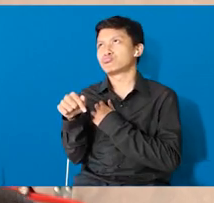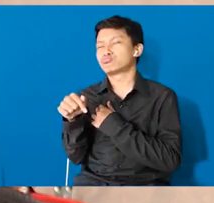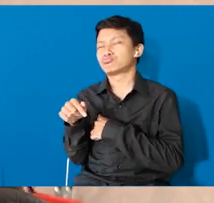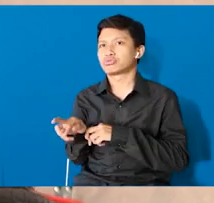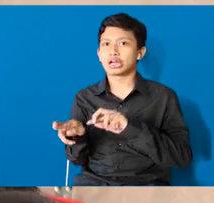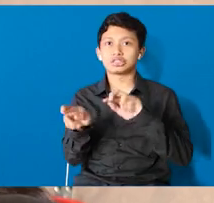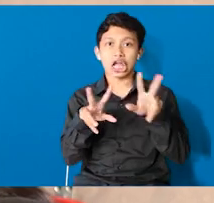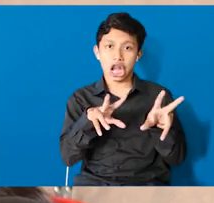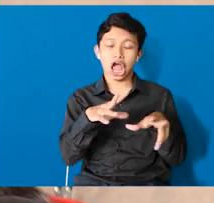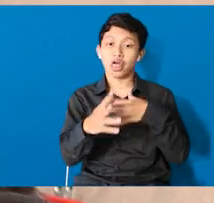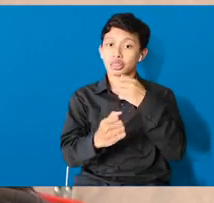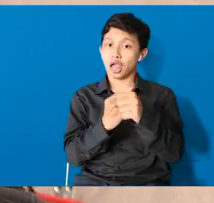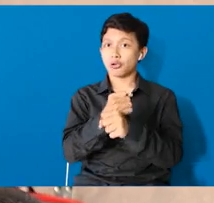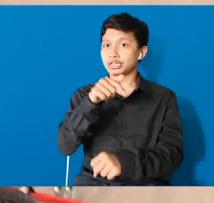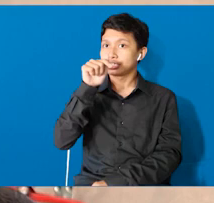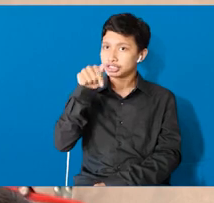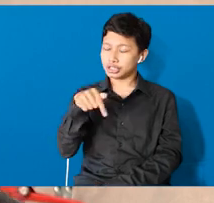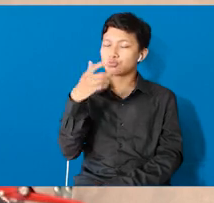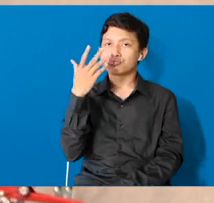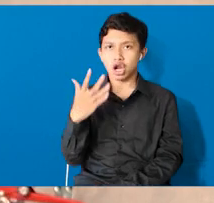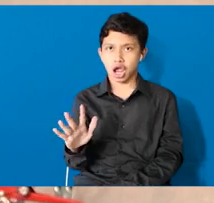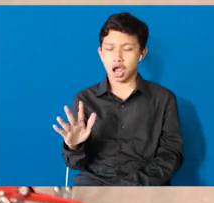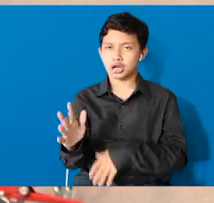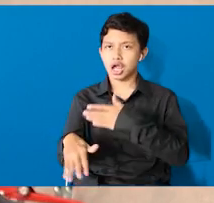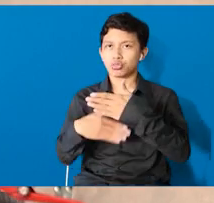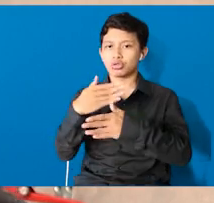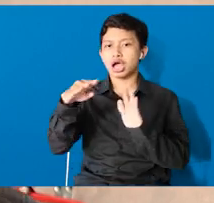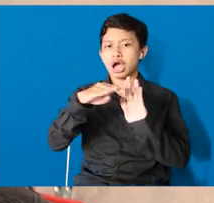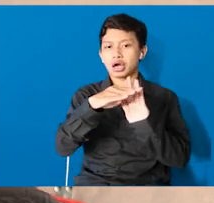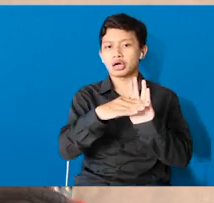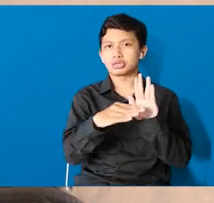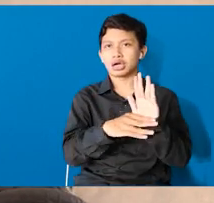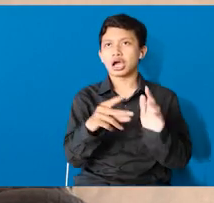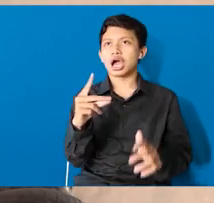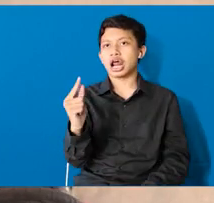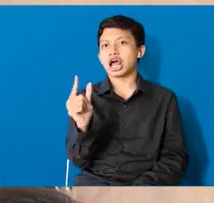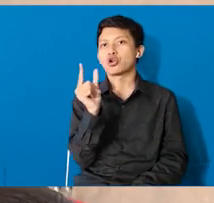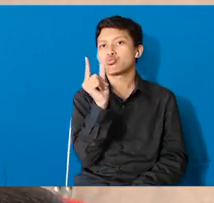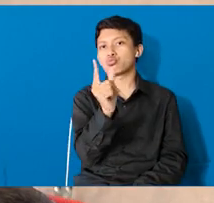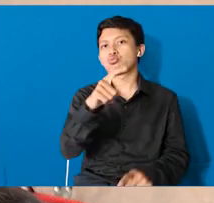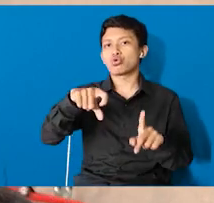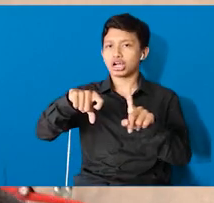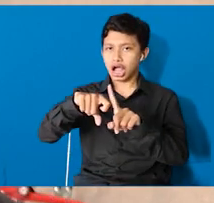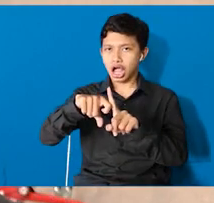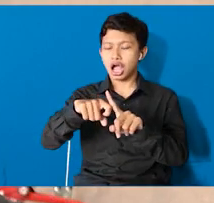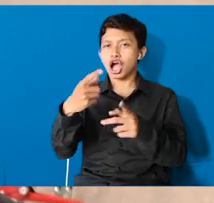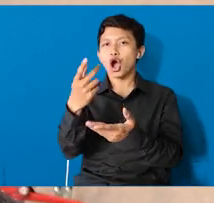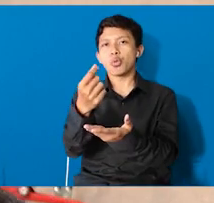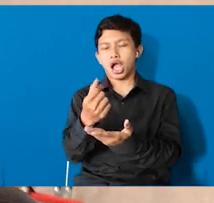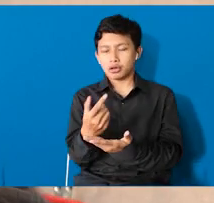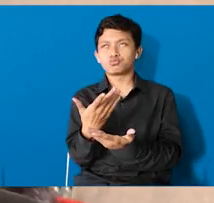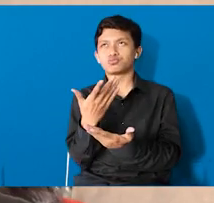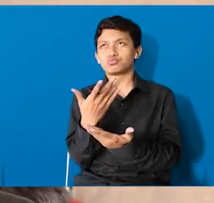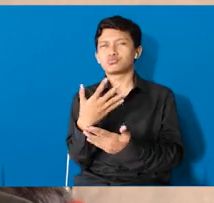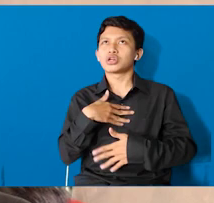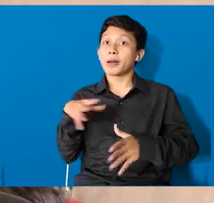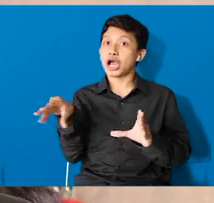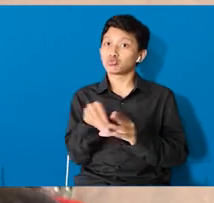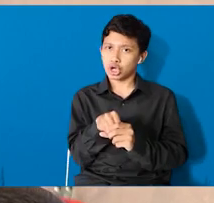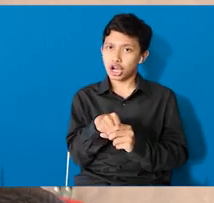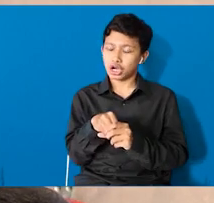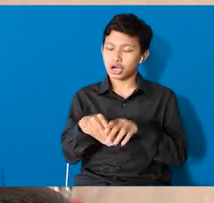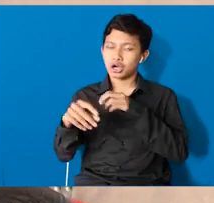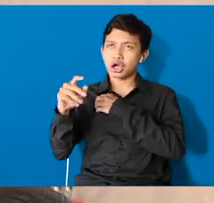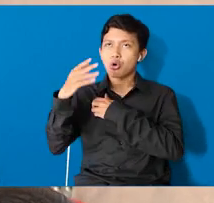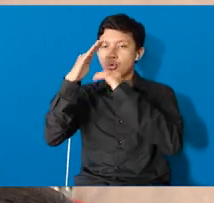rencana pelaksanaan tahun ini, lalu juga RUK untuk satu tahun ke depan. Itu sudah kami selalu masukkan